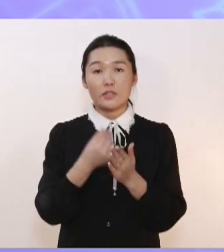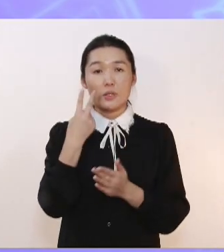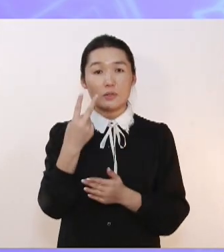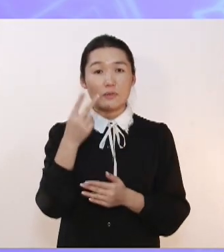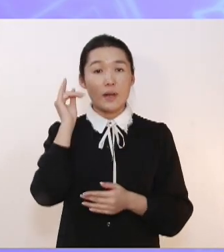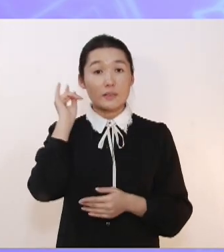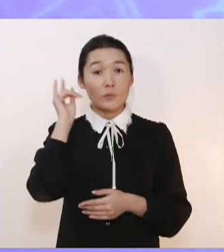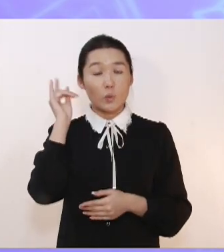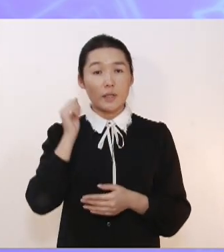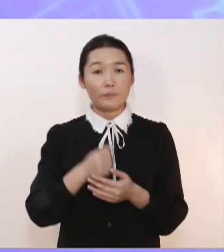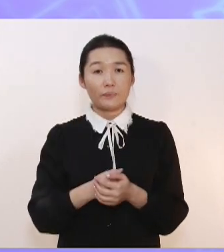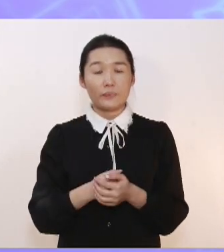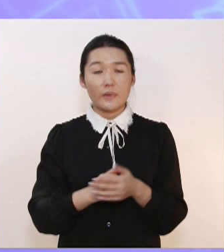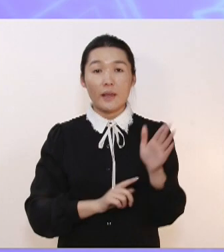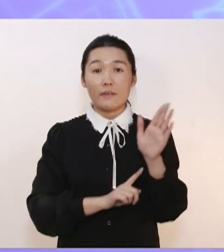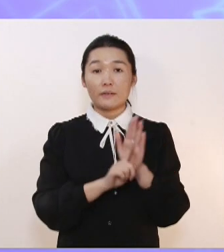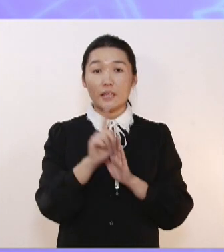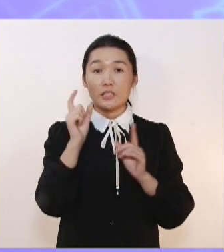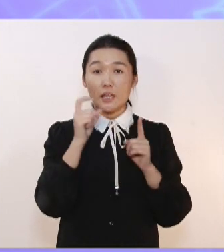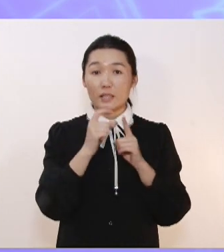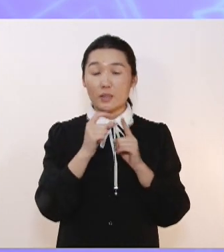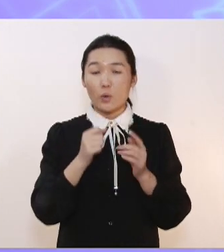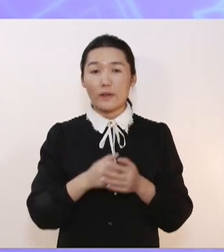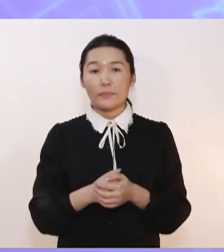звука. В начале слова.